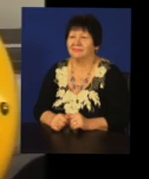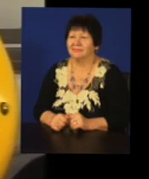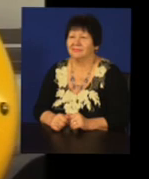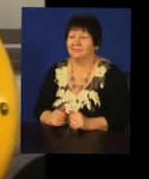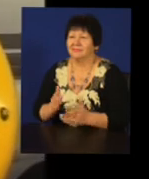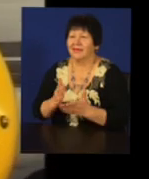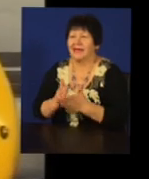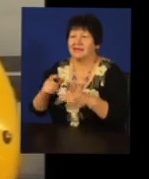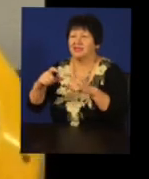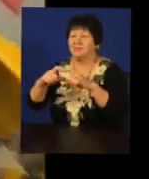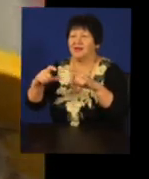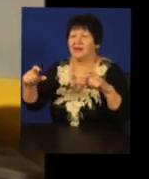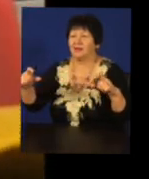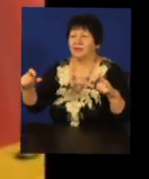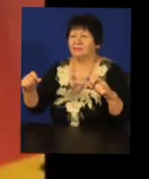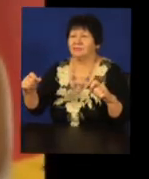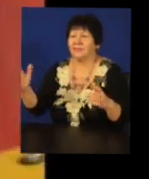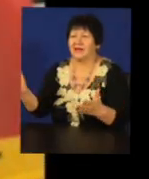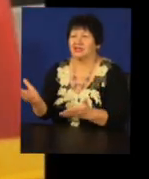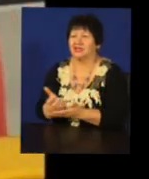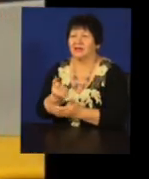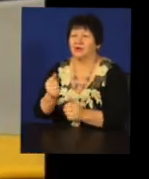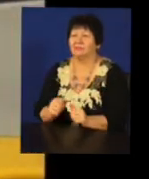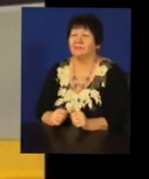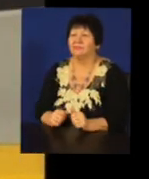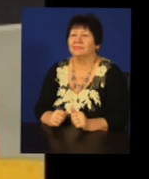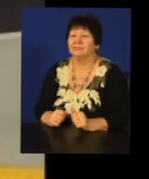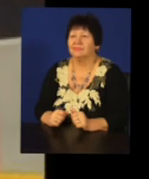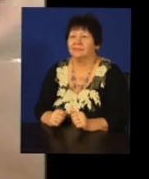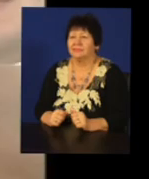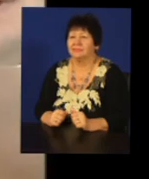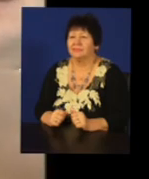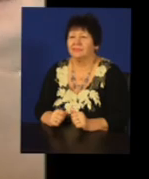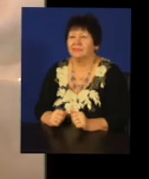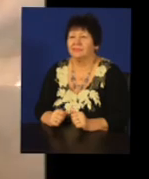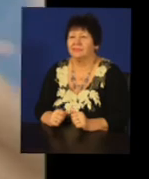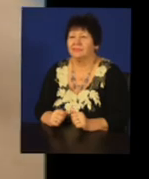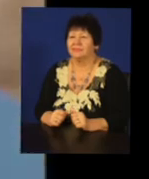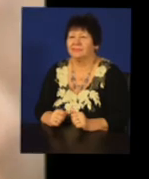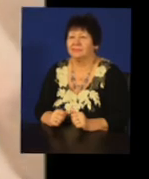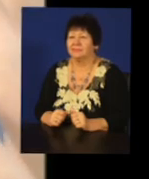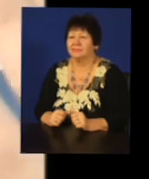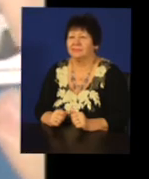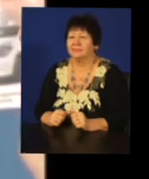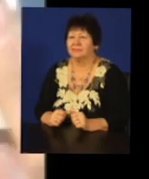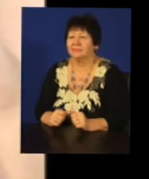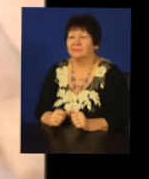Iată și tichetul câștigător. Cine spuneți? Acum și o să vadă întâi toate